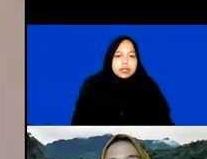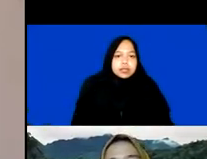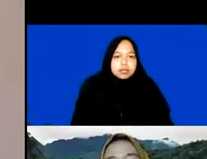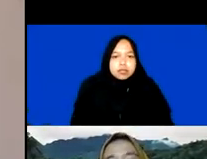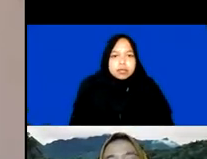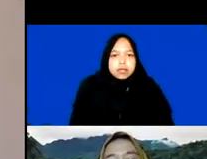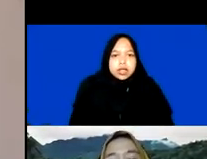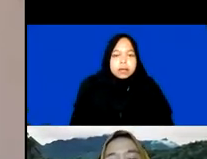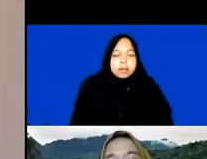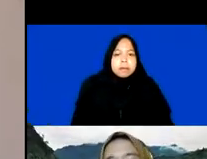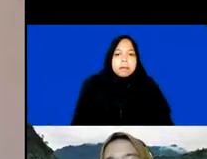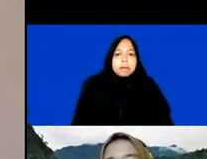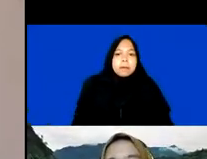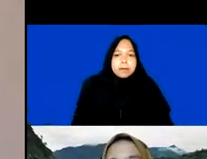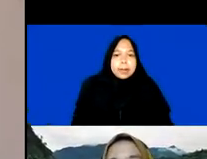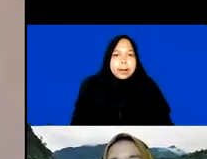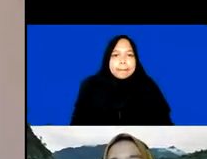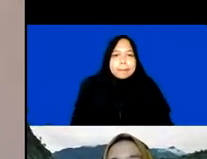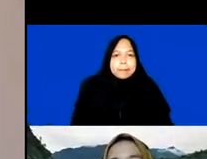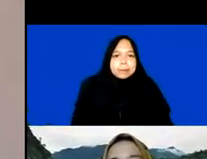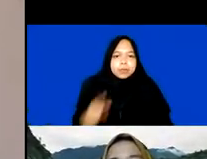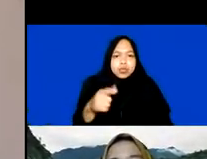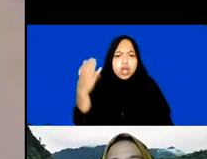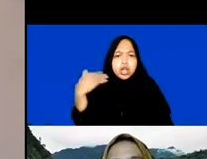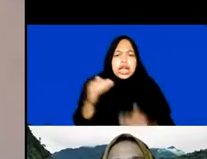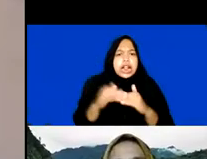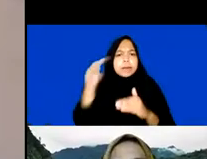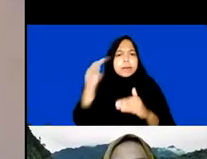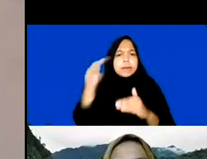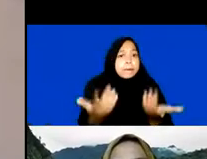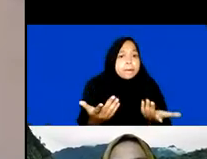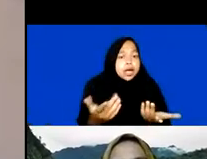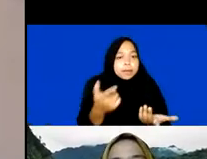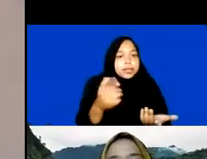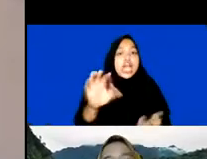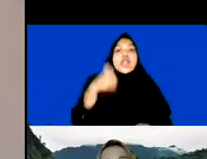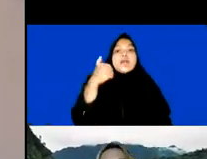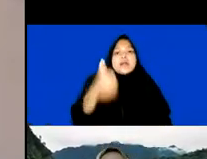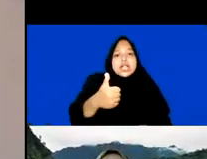kan. Ya, itu tadi kelebihannya ini juga bisa dapat